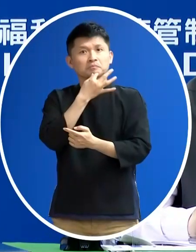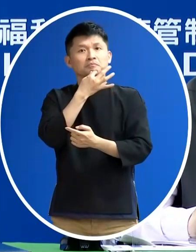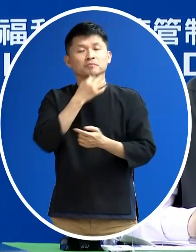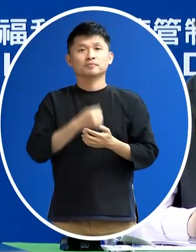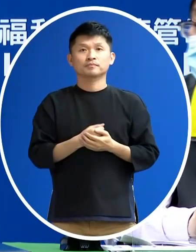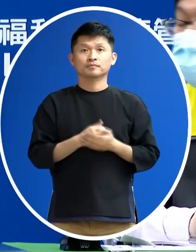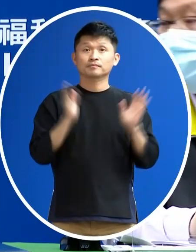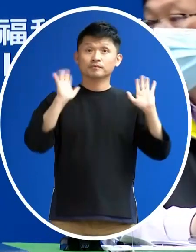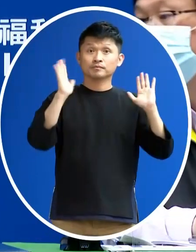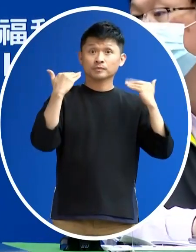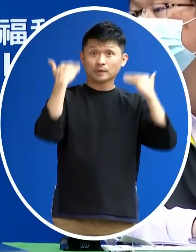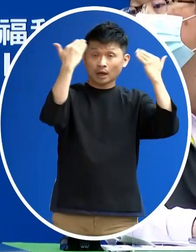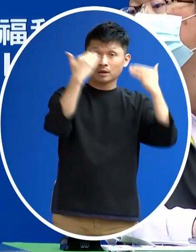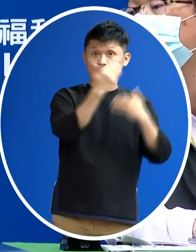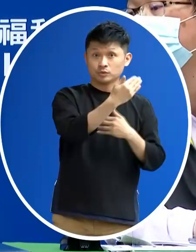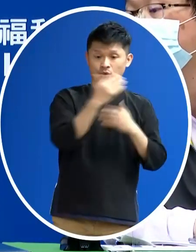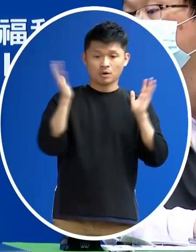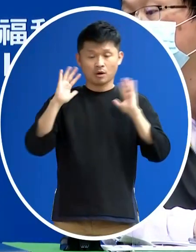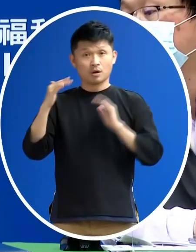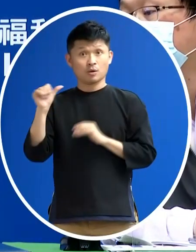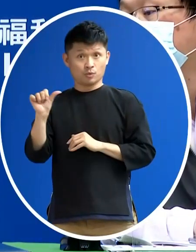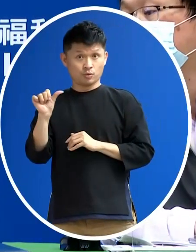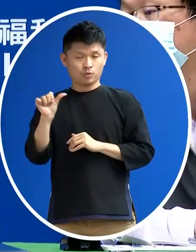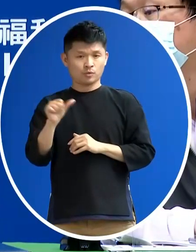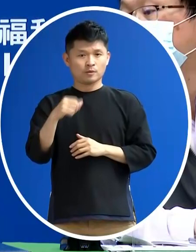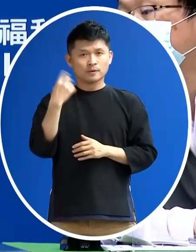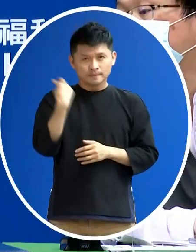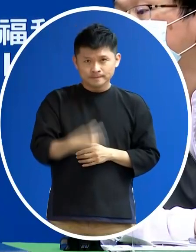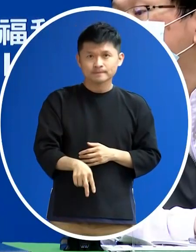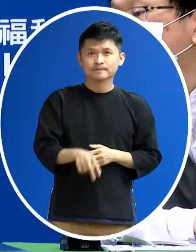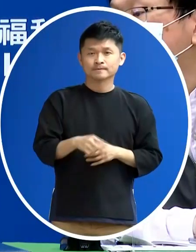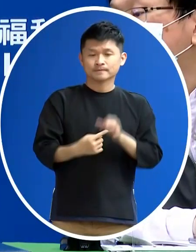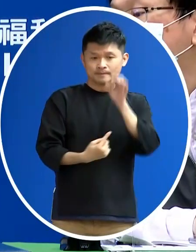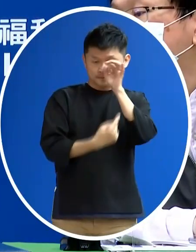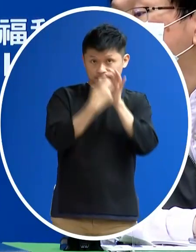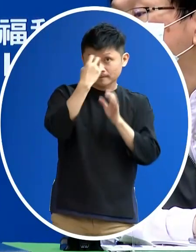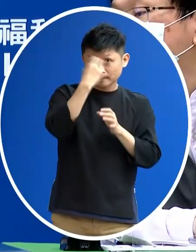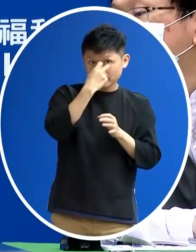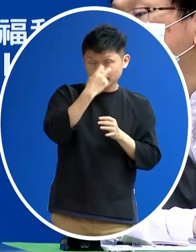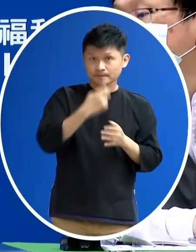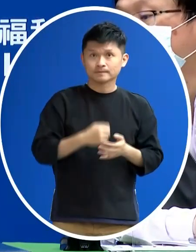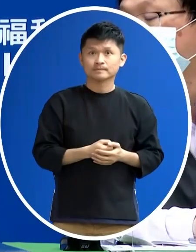九大五小再进一步做，好，那最新的情况好像有